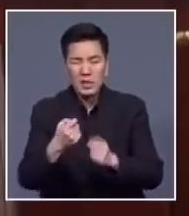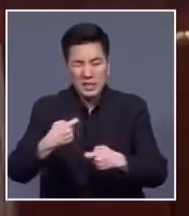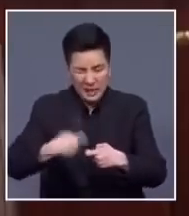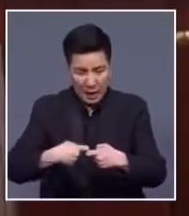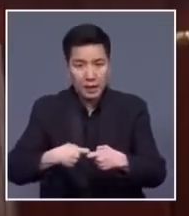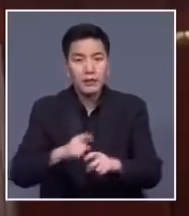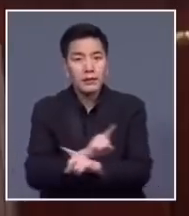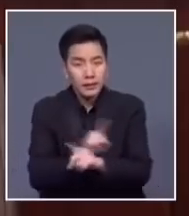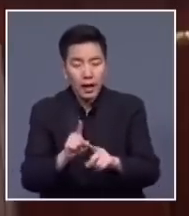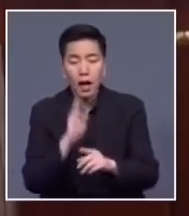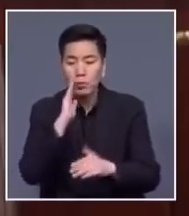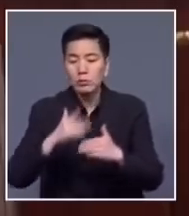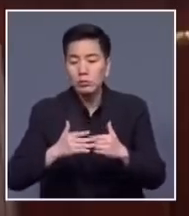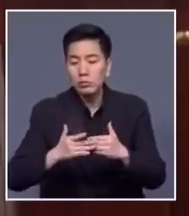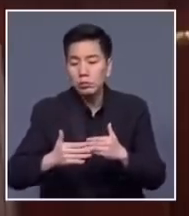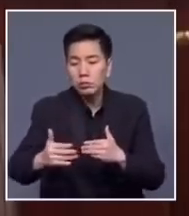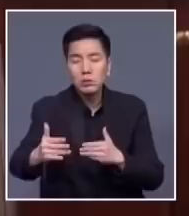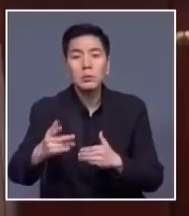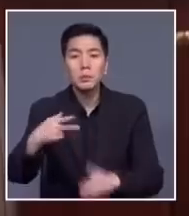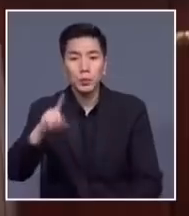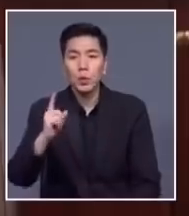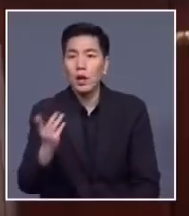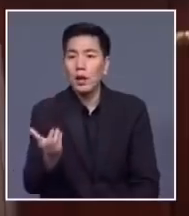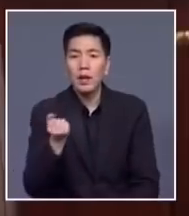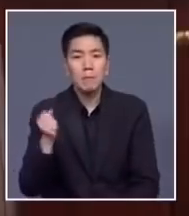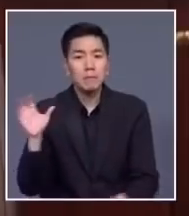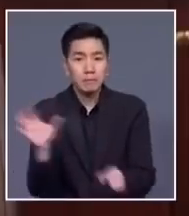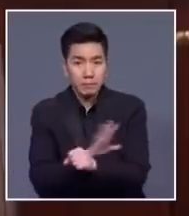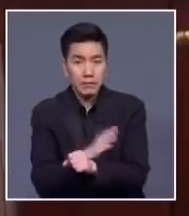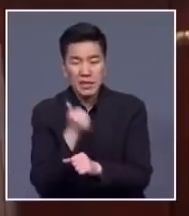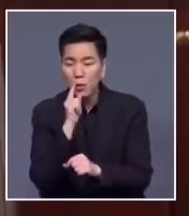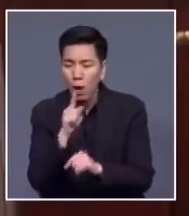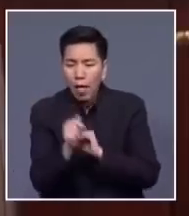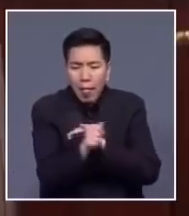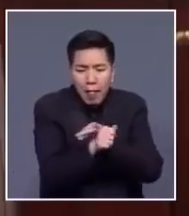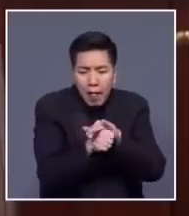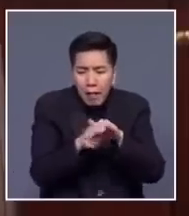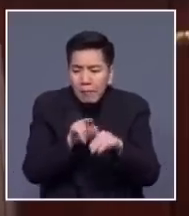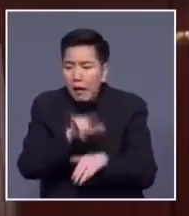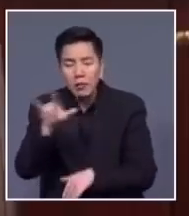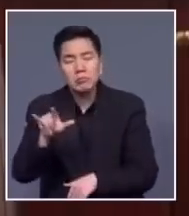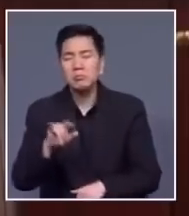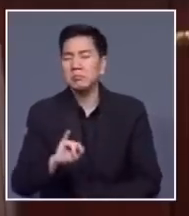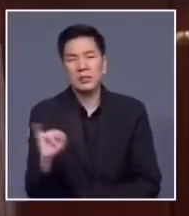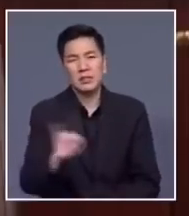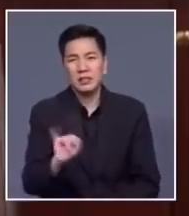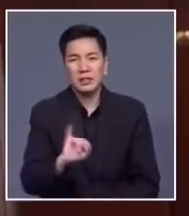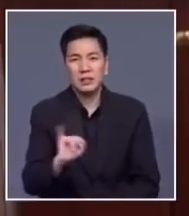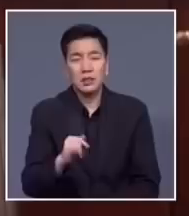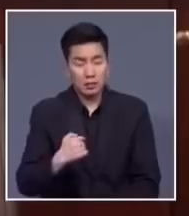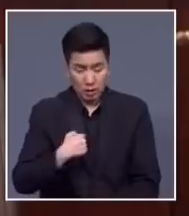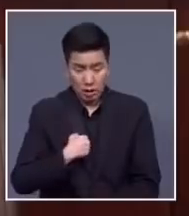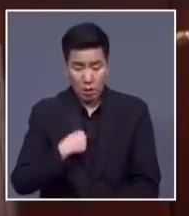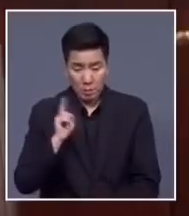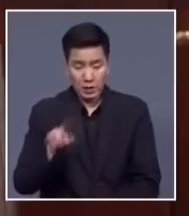ดนึงแต่เชื่อว่าในระยะยาวจะเป็นประโยชน์กว่าดีกว่ามาอย่างหลบๆซ่อนๆมันไม่ดีเลยนะครับเราเป็น